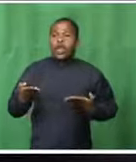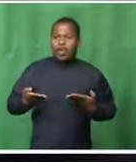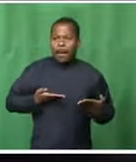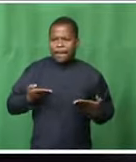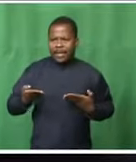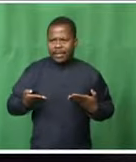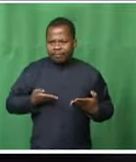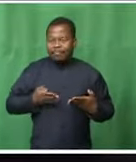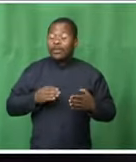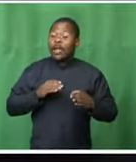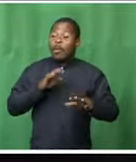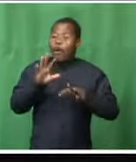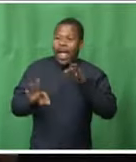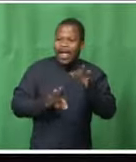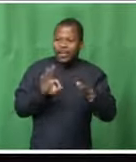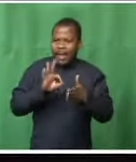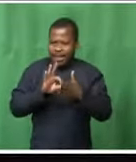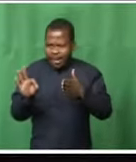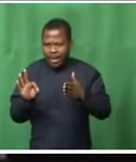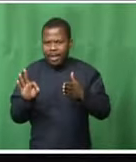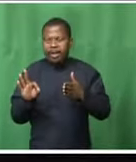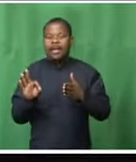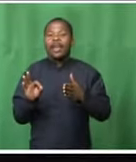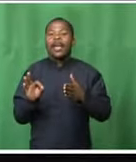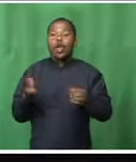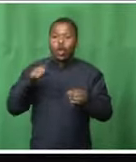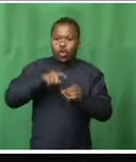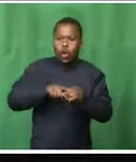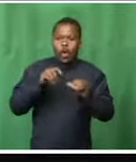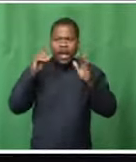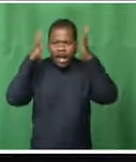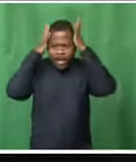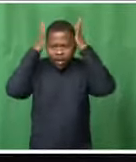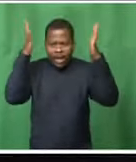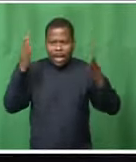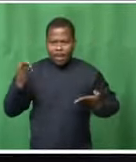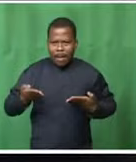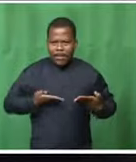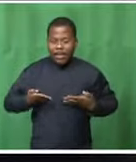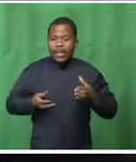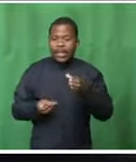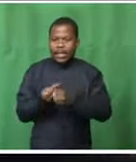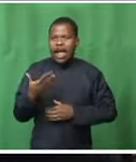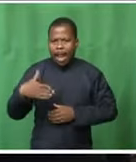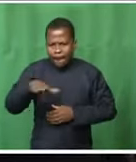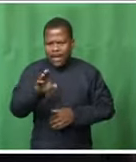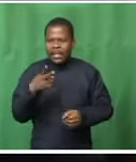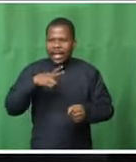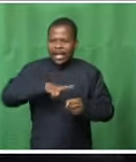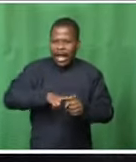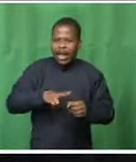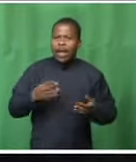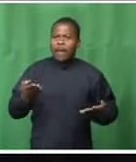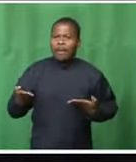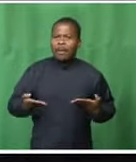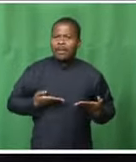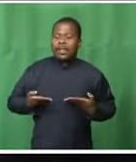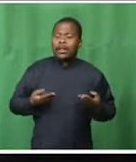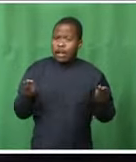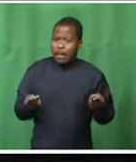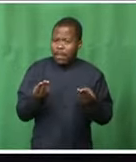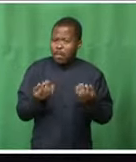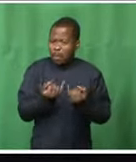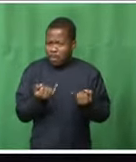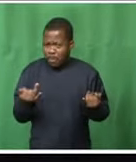bethe eveni leSwatini kanti lokhu sekube nemiphumela yokuthi linani lelithite labosomabhizinisi bethembise ukuthi kutawuthi